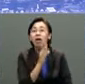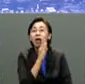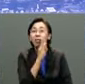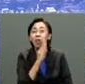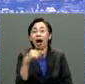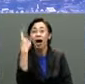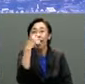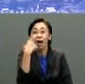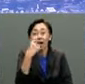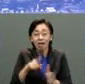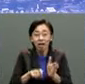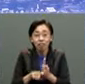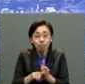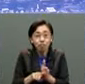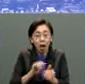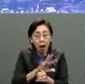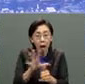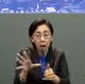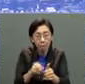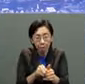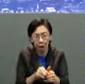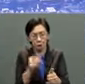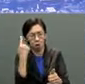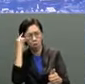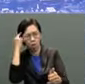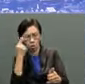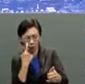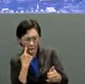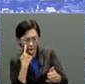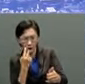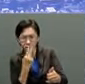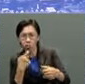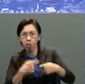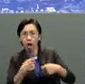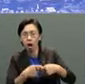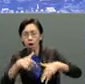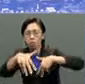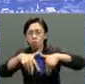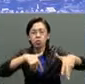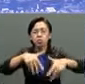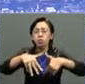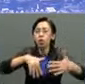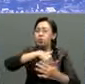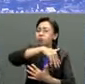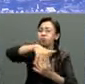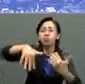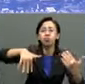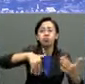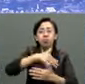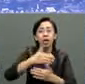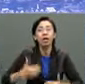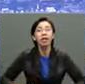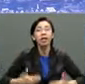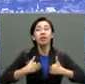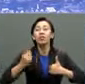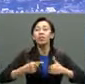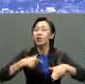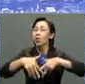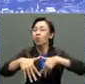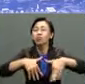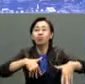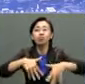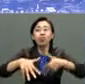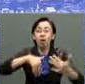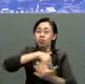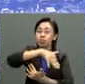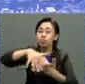ผู้ที่ติดเชื้อบ้างเขายังเดินอยู่ในสังคมตรงไหนเพราะฉะนั้นถ้าเรายังกลับไปใช้ชีวิตโดยปกติเราจะ